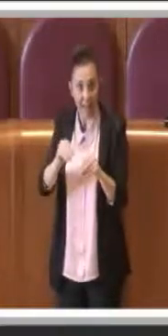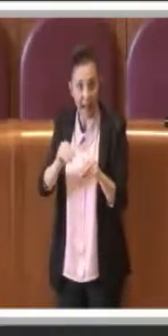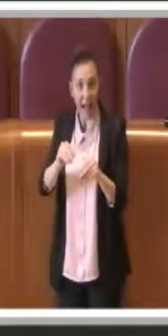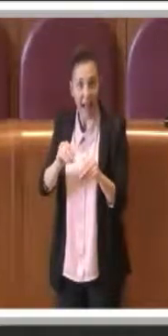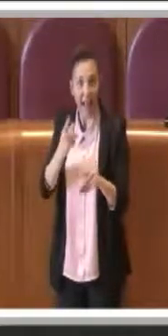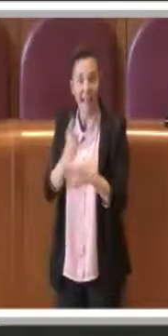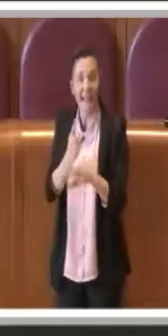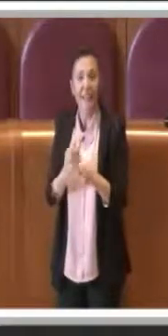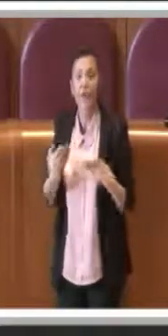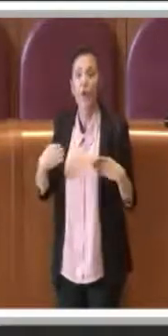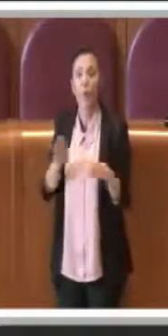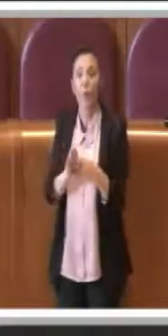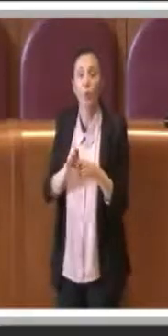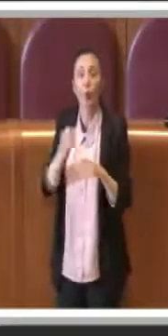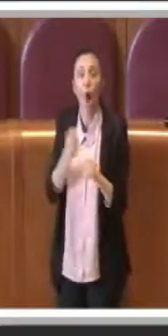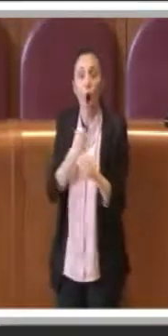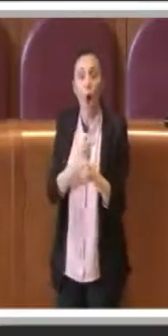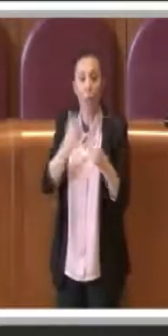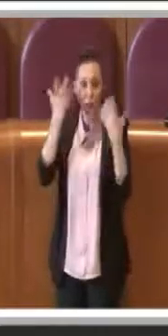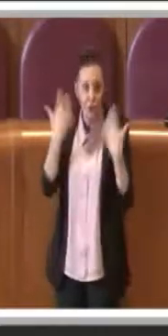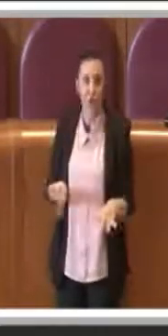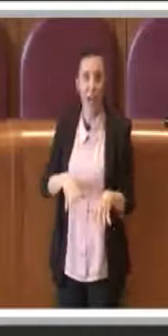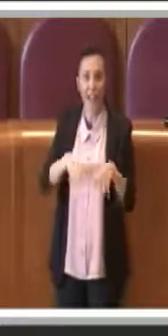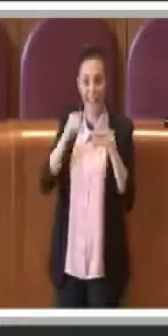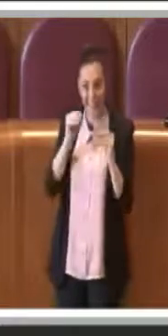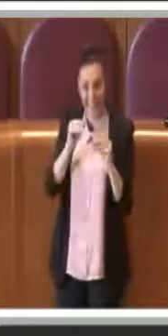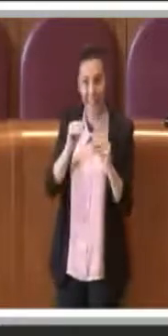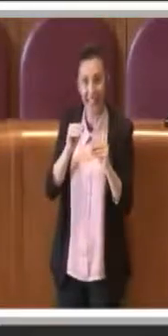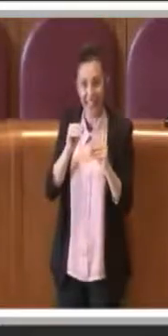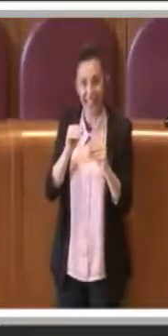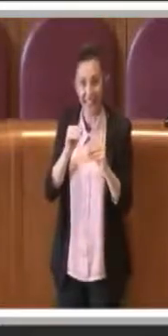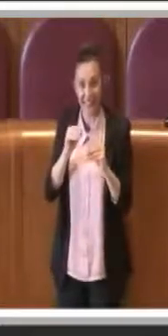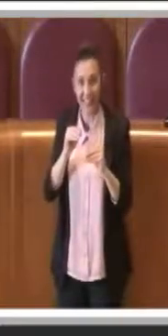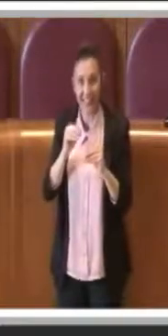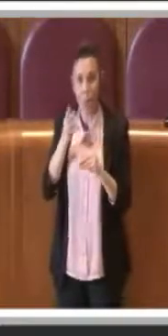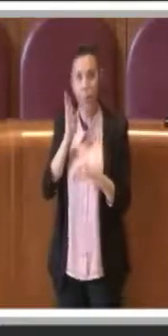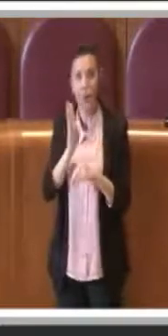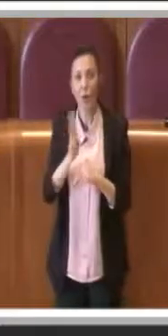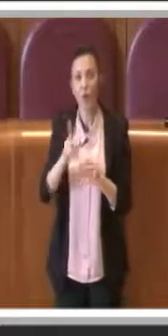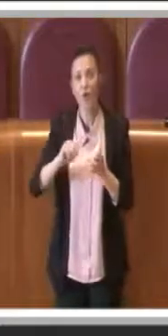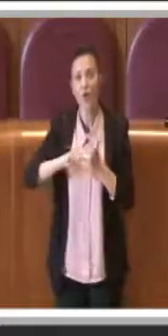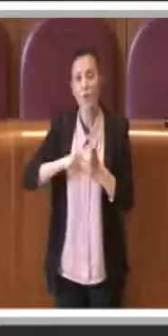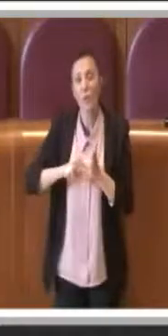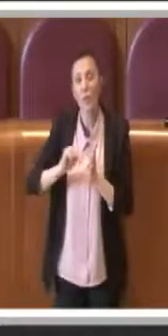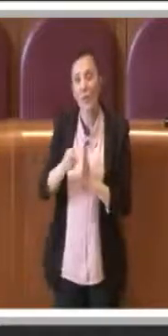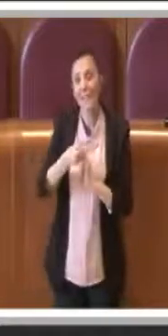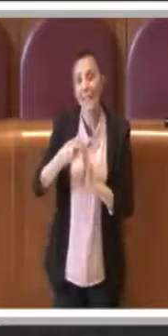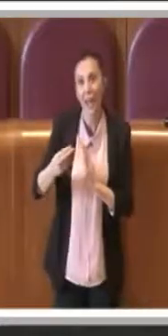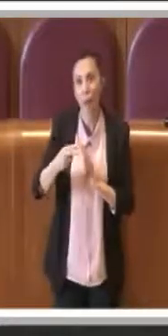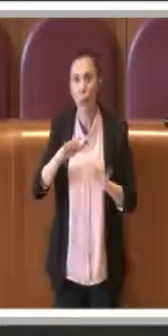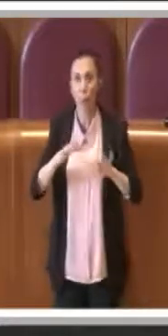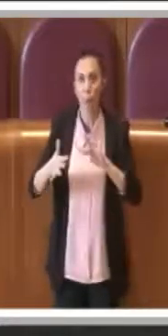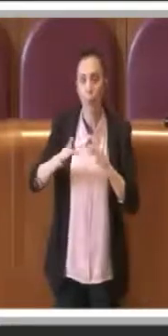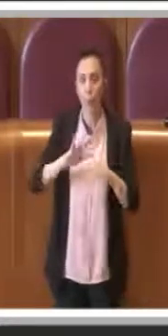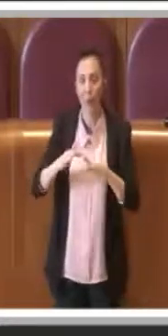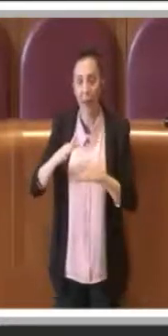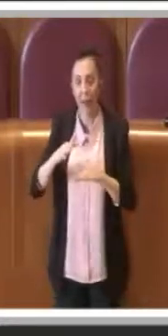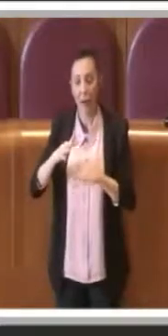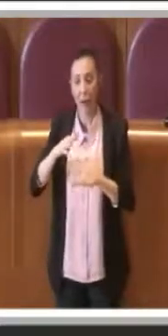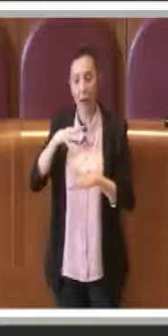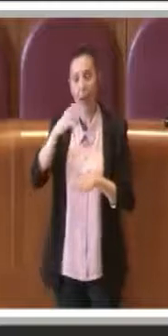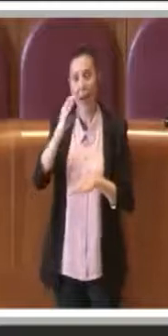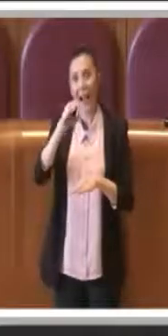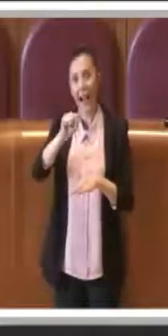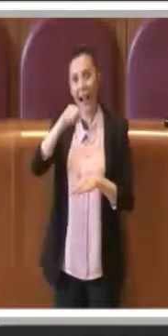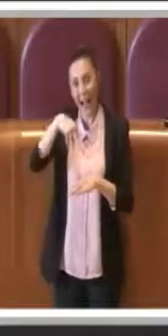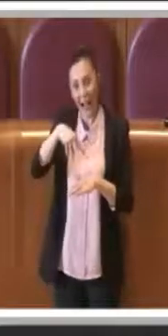che il comune debba dare almeno con quello che ci è stato riferito 14 milioni di euro più o meno alla CAM,